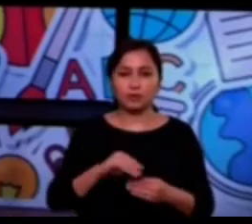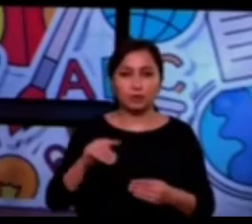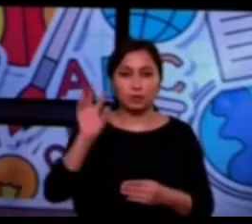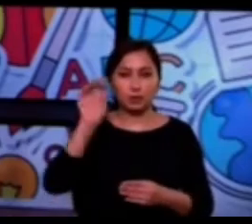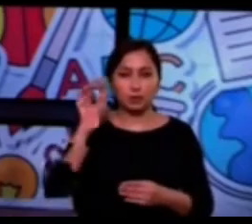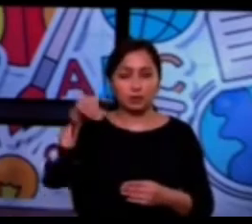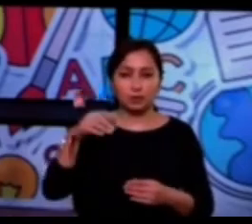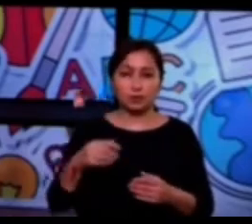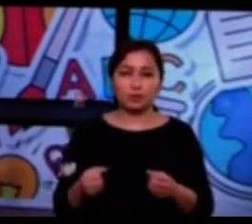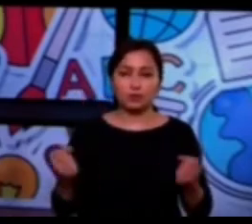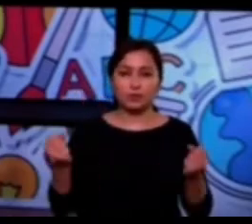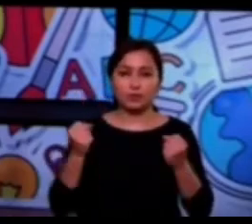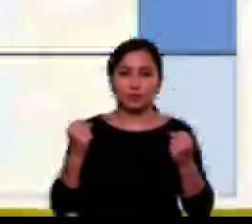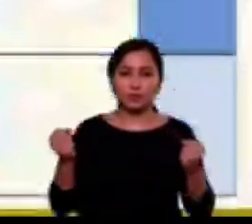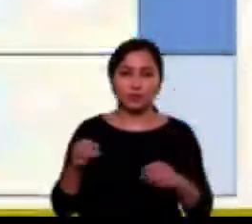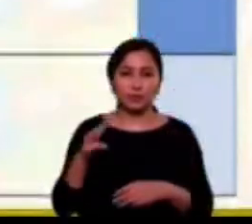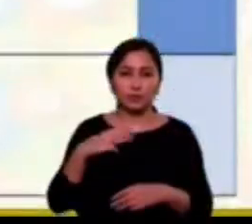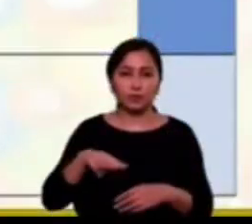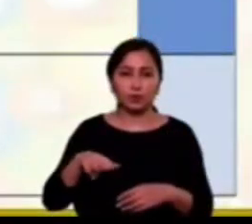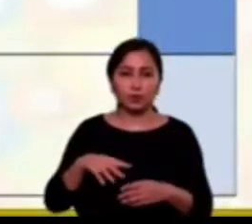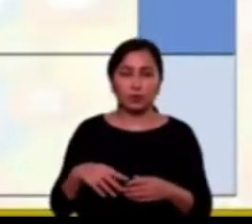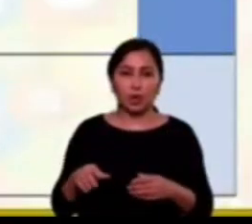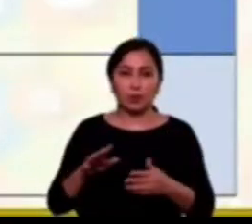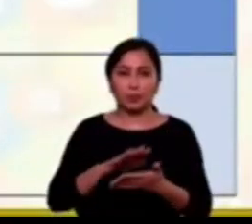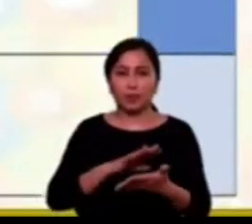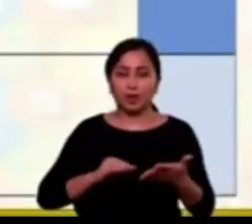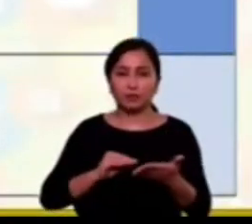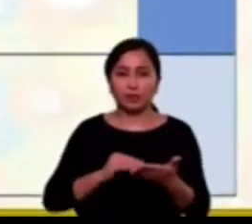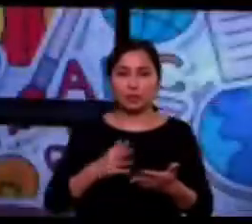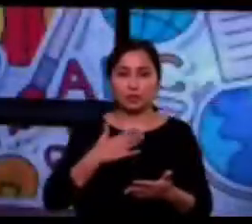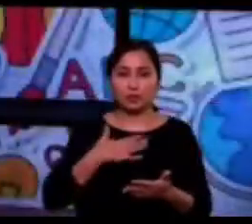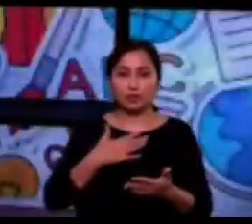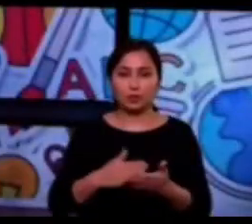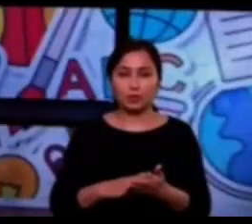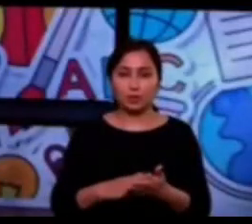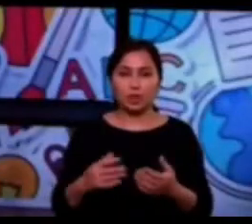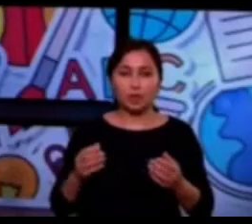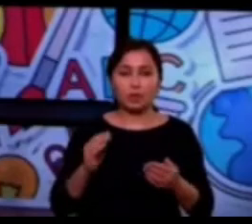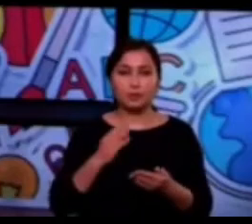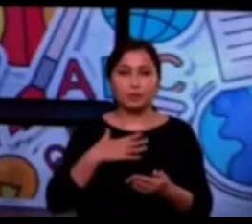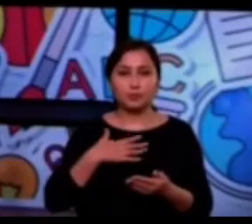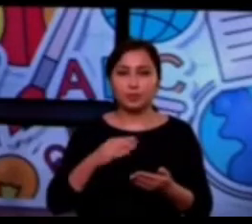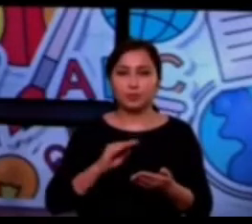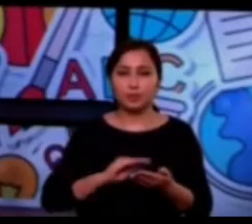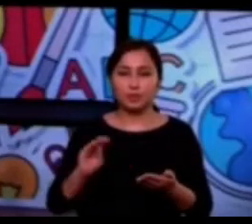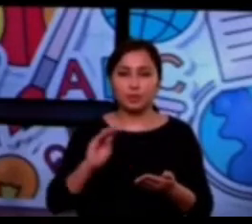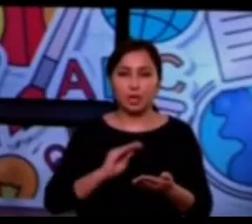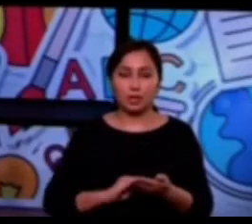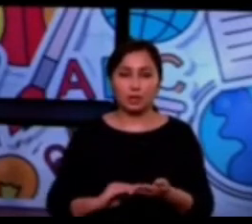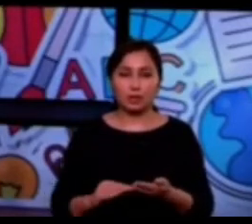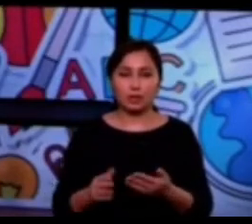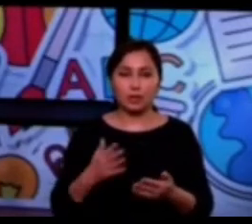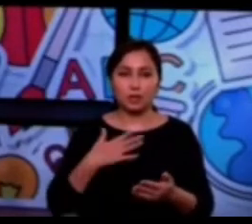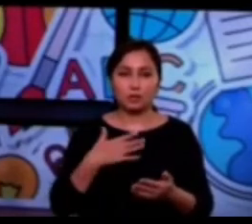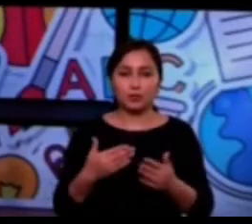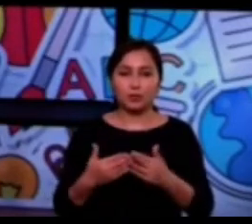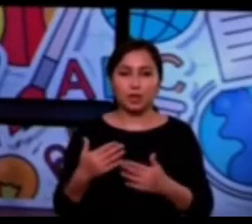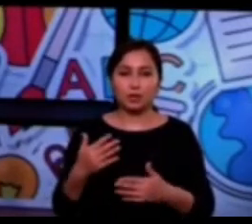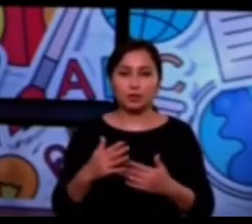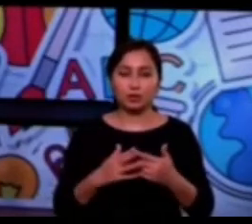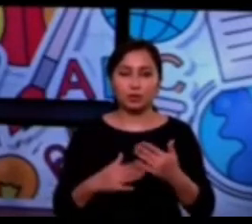умеете делать эту физминутку. Итак, повторяйте вместе со мной. Мы писали,